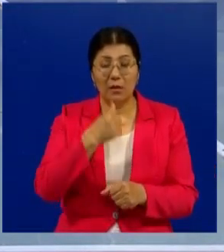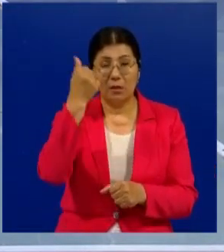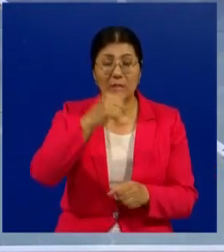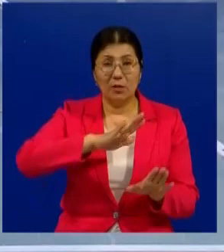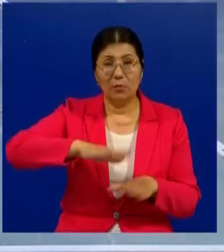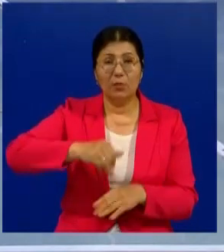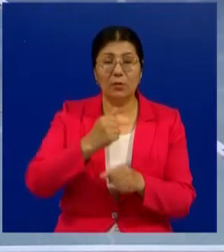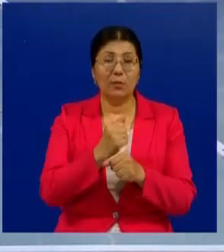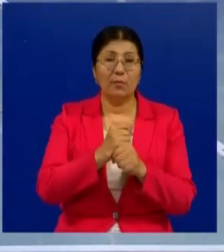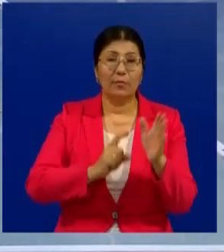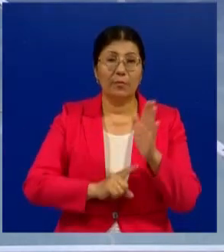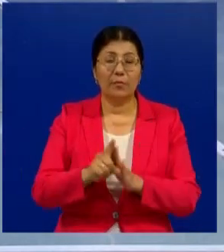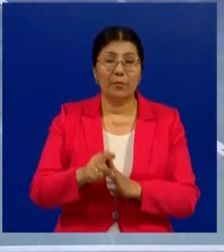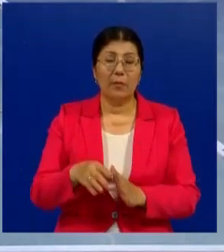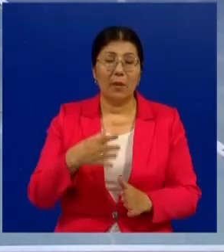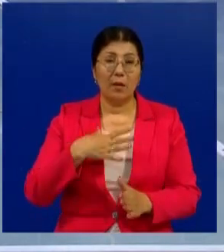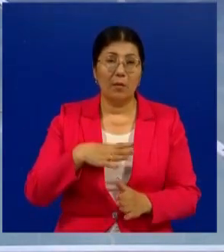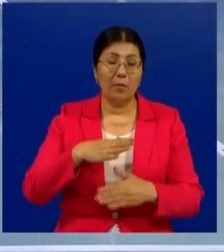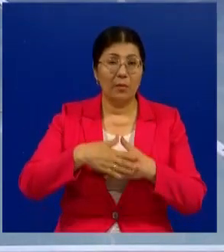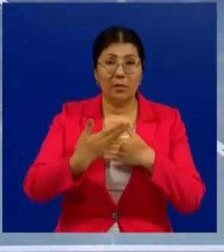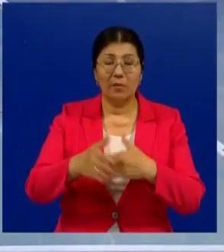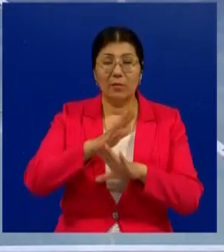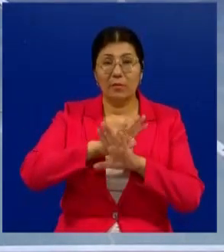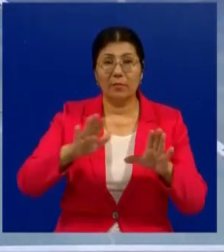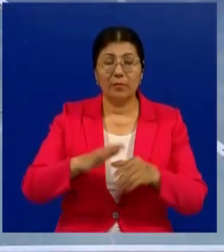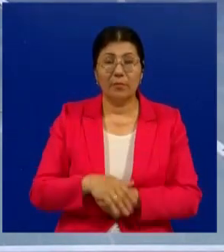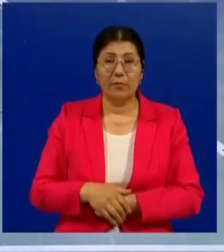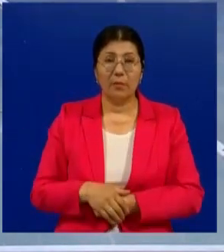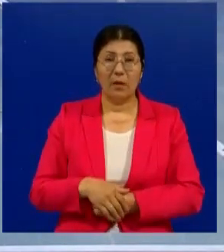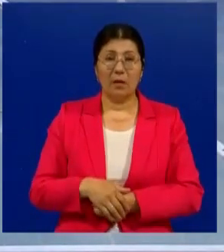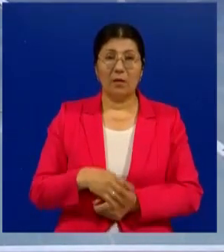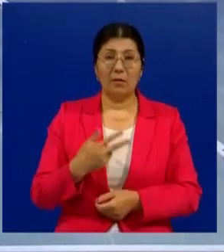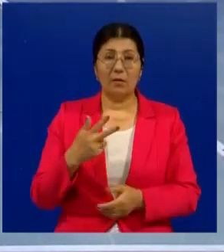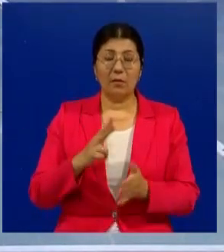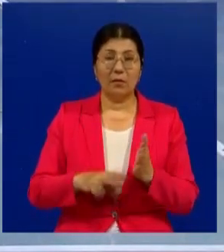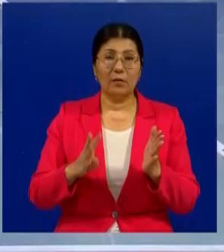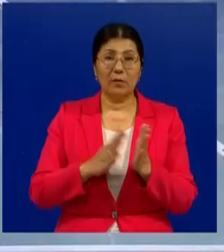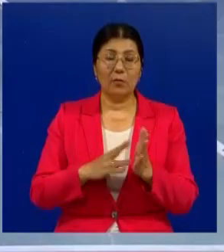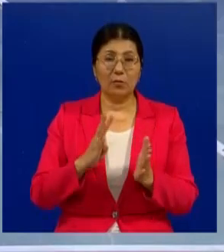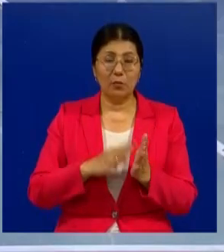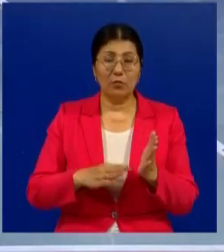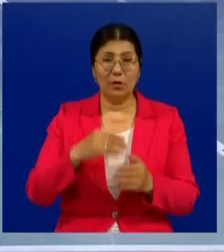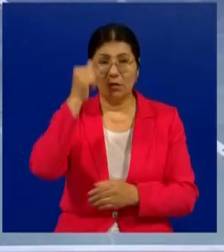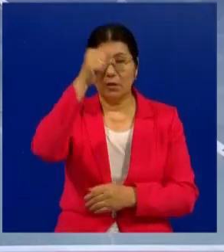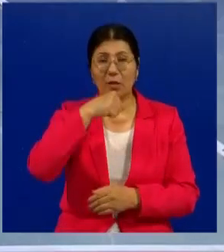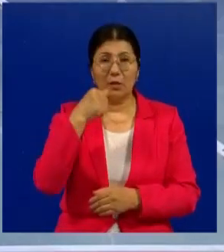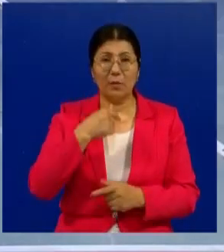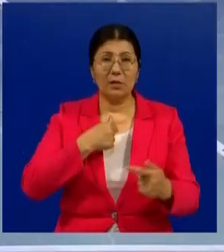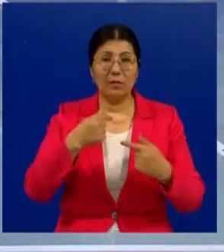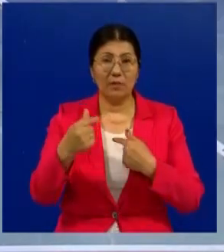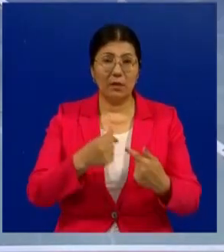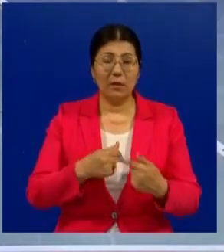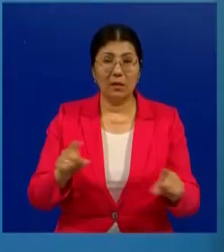бастаған жоқпыз ба жалпы? Жоқ, жалпы бұл жерде кешіккенде бұл 89-90 жылдарда осы саяси қуғын сүргін құрбандарын